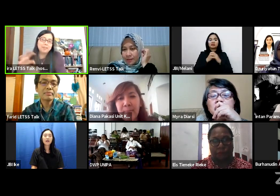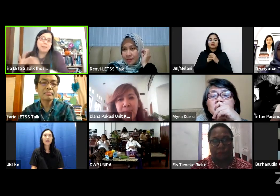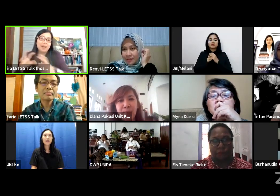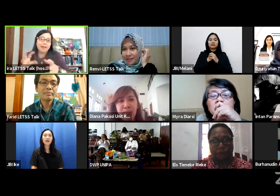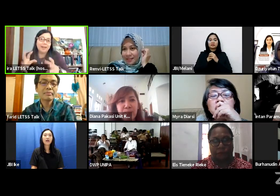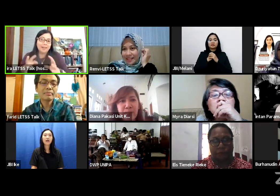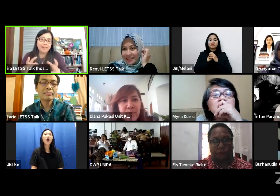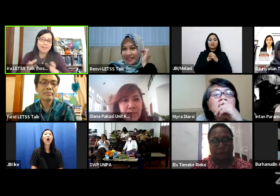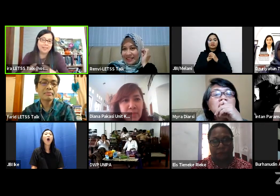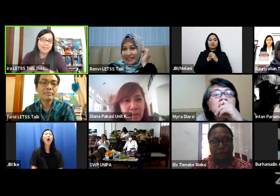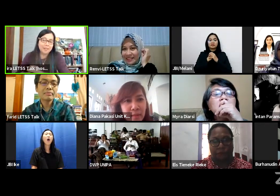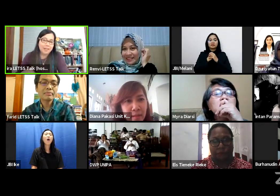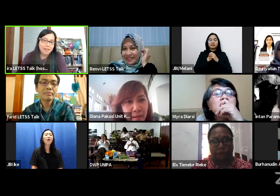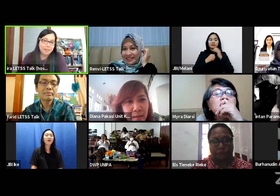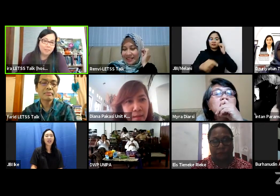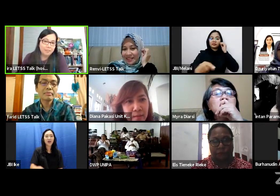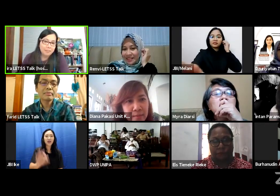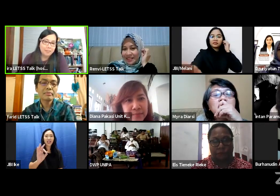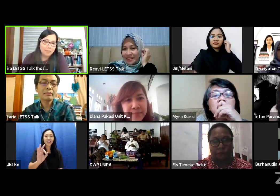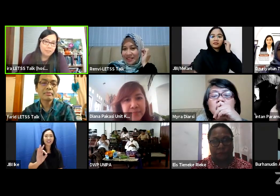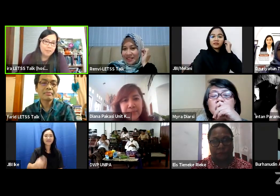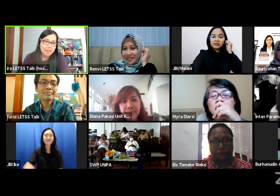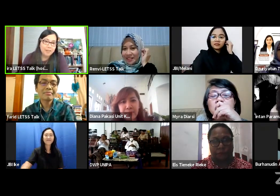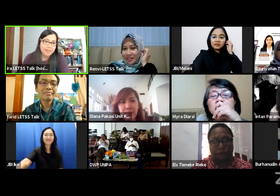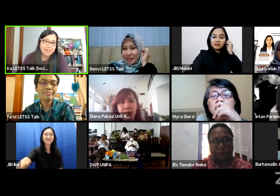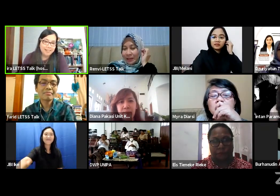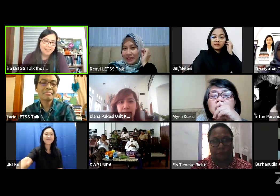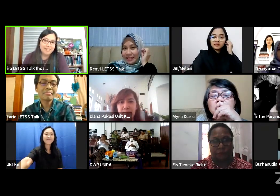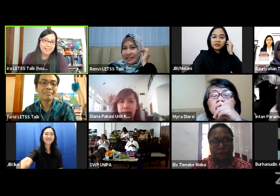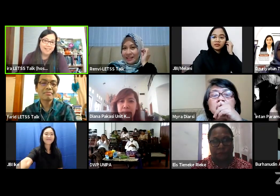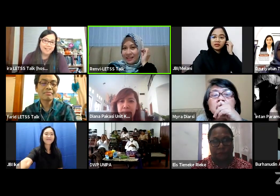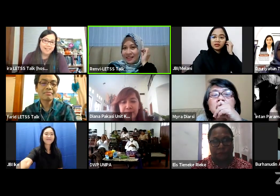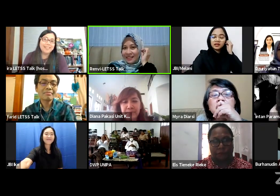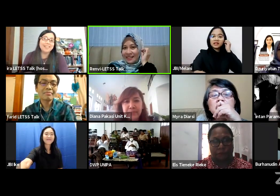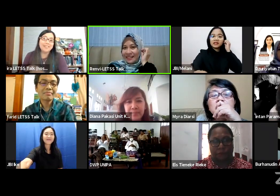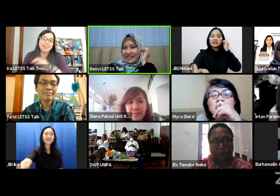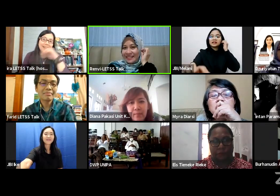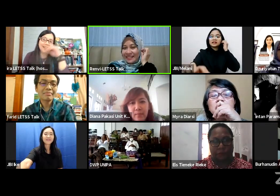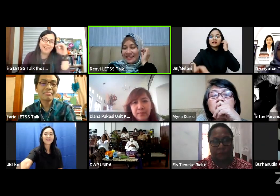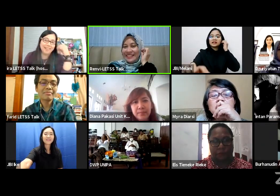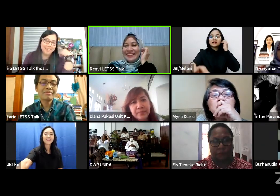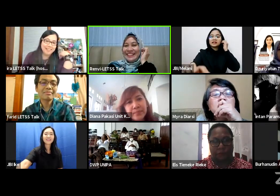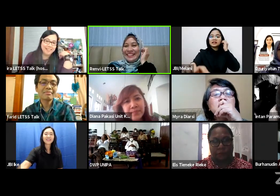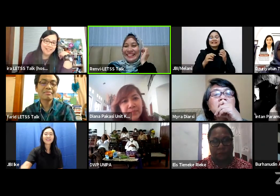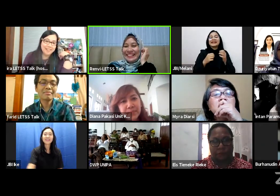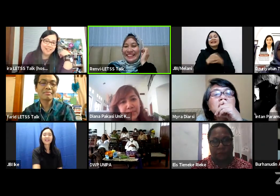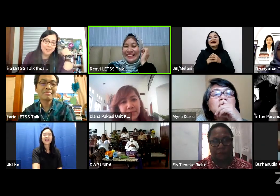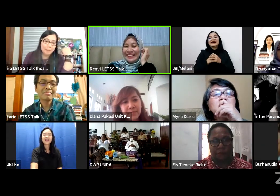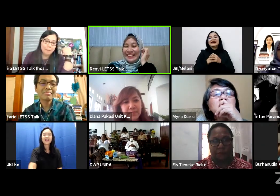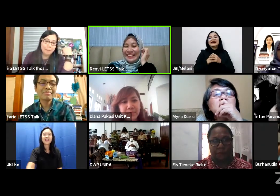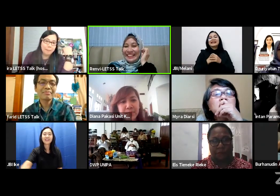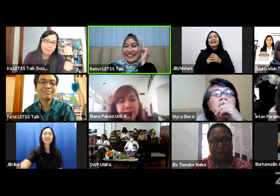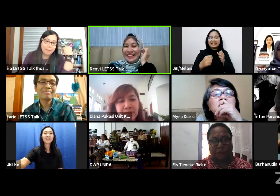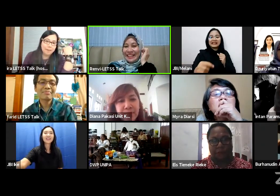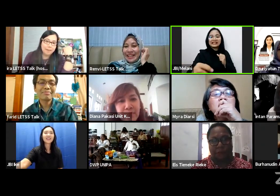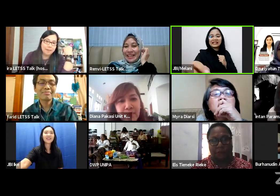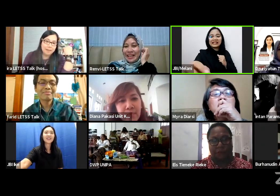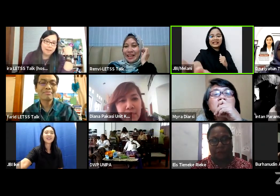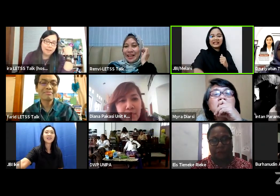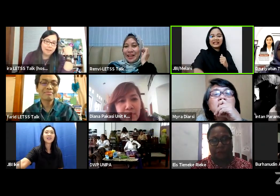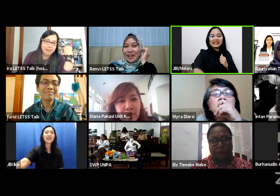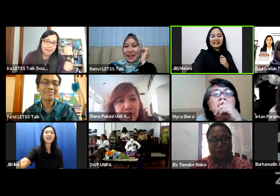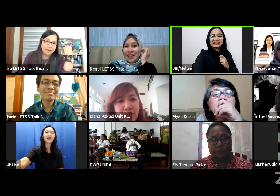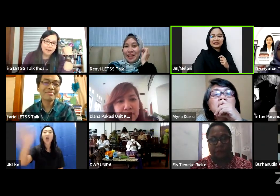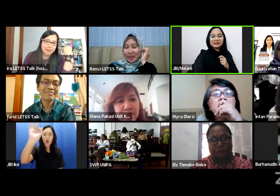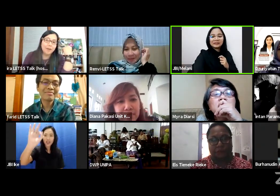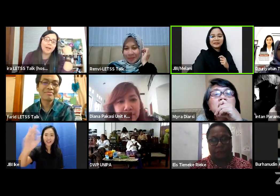kayaknya bersamaan deh jadi JBI-nya. Barengan ya? Iya, barengan. Kak Ika gantian